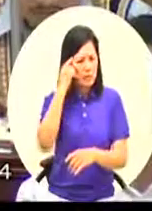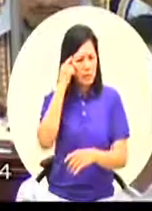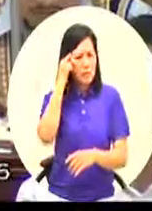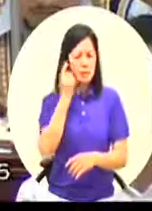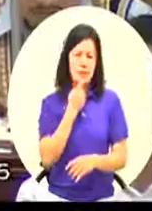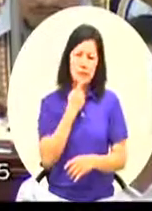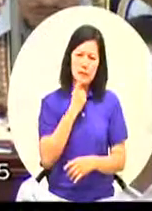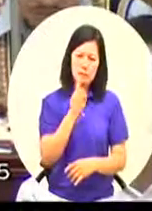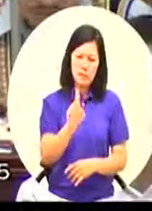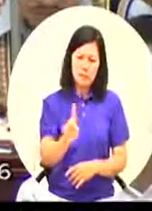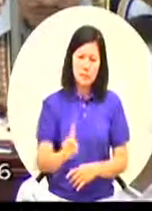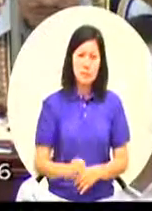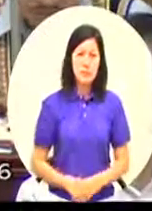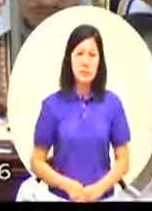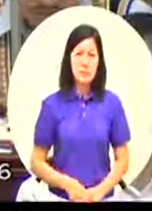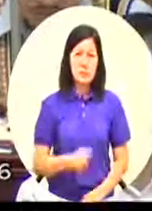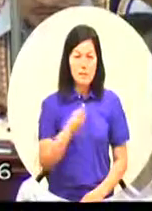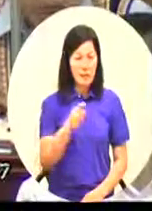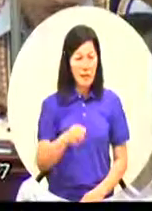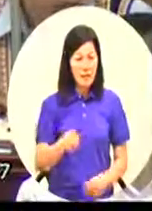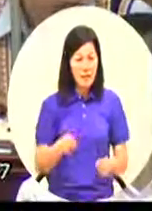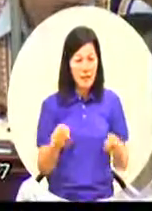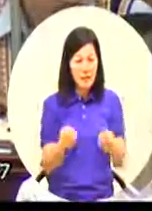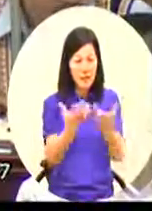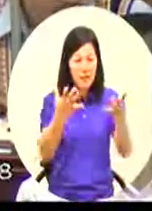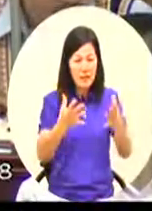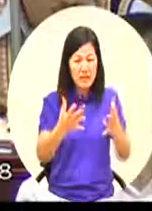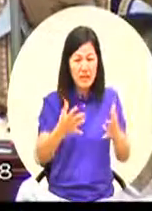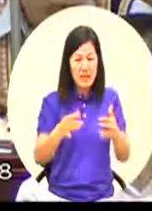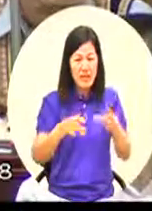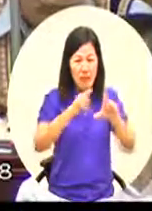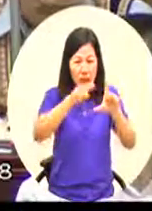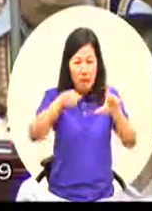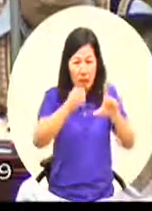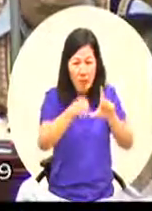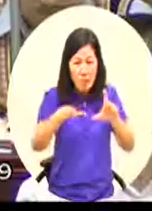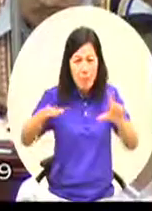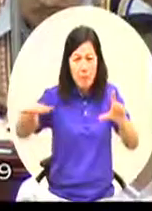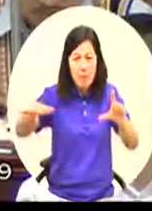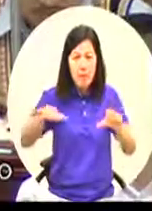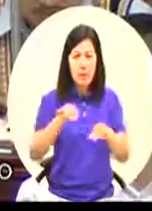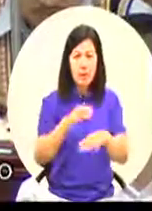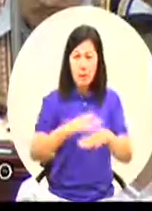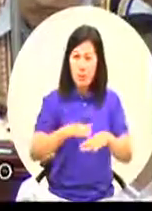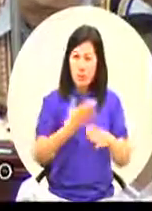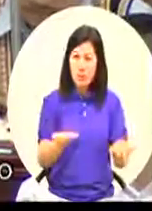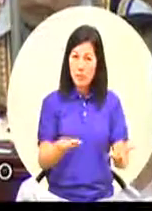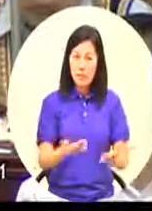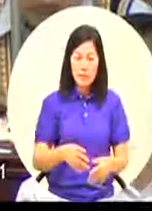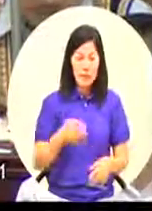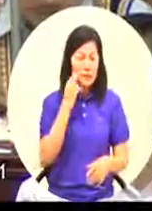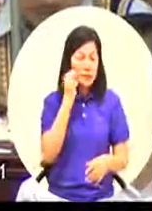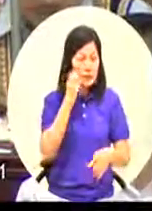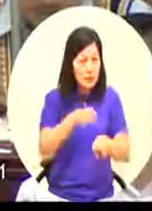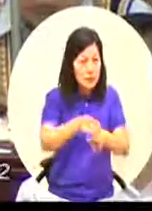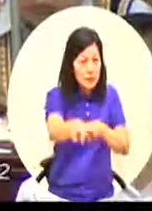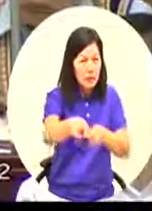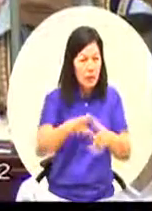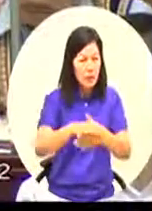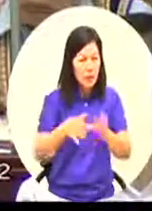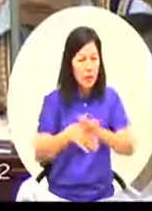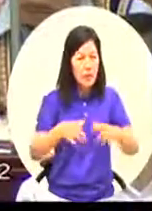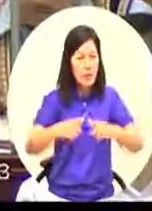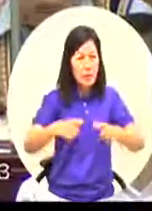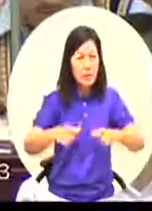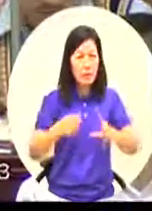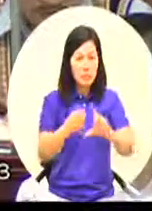分一起质疑说你这也产生电磁场没？那第二点他是认为说啊，你摆在那个铁道文化园区部分景观会不